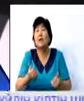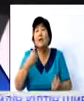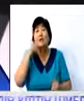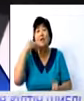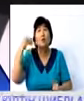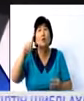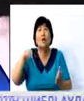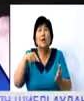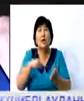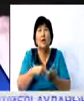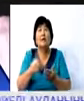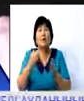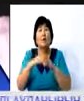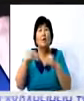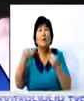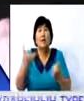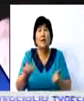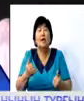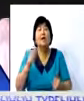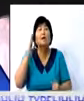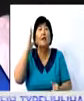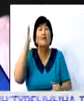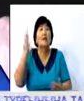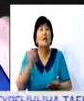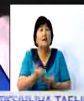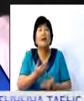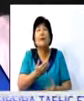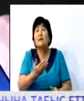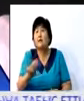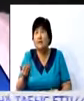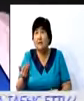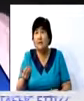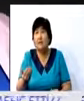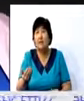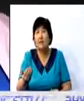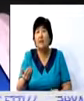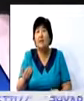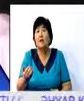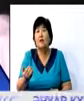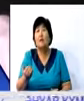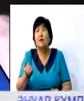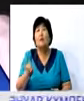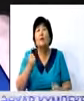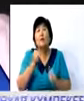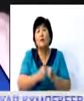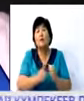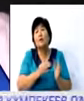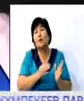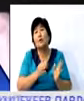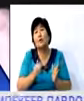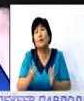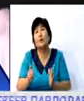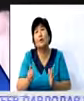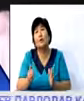Түркістан қаласында бір үй тапсырдық. Енді біз Алла нәсіп етсе істі үздіксіз, тоқтаусыз бір жүретін